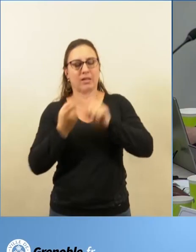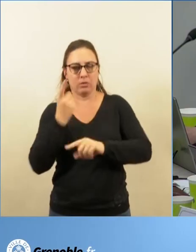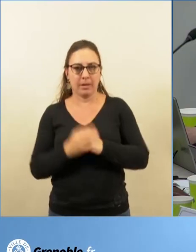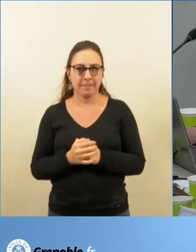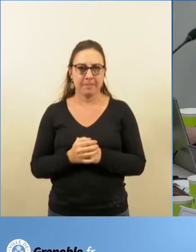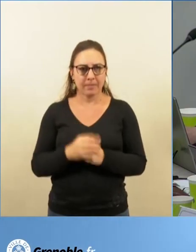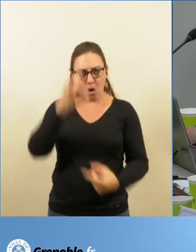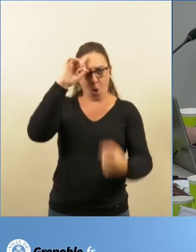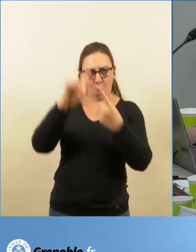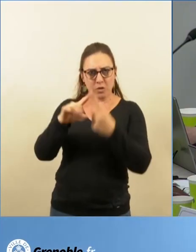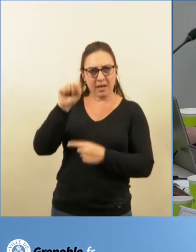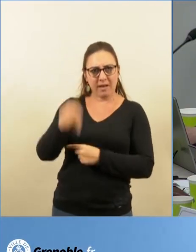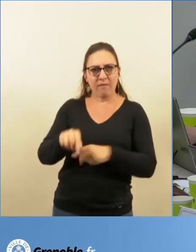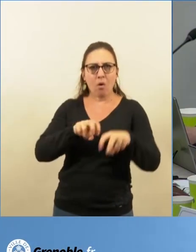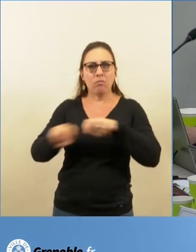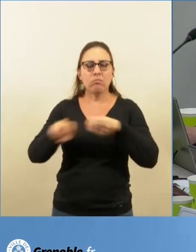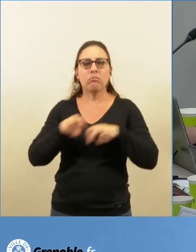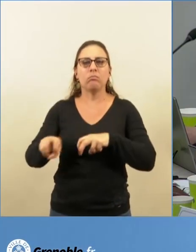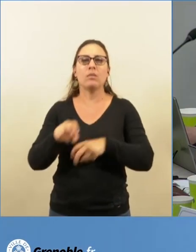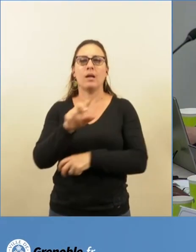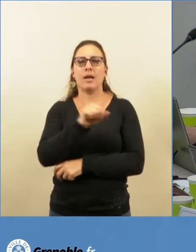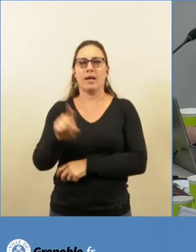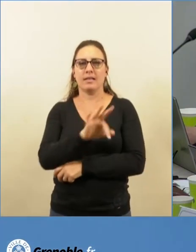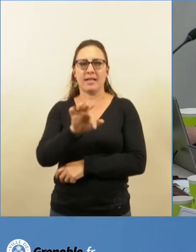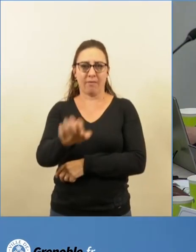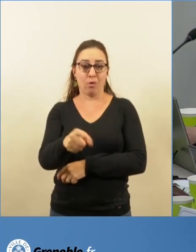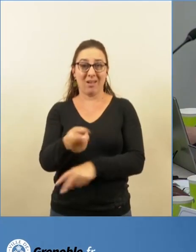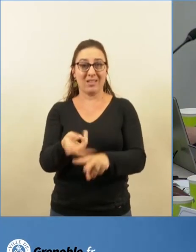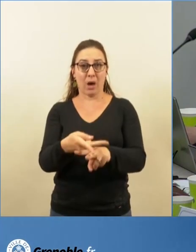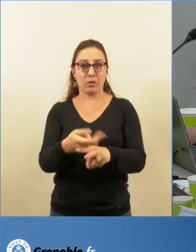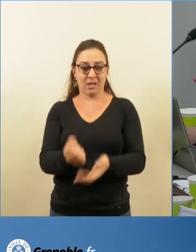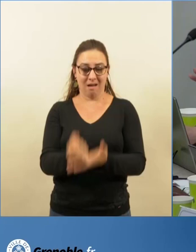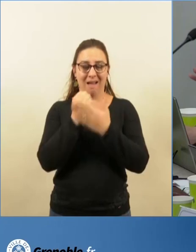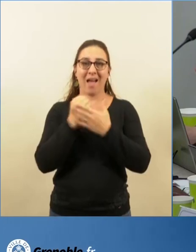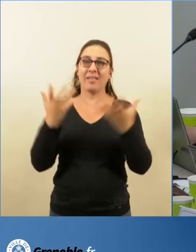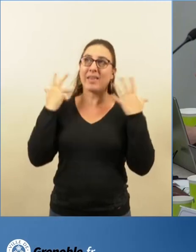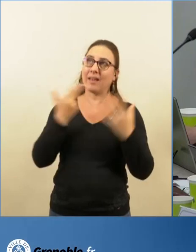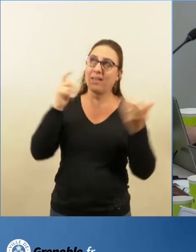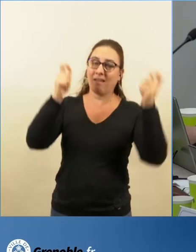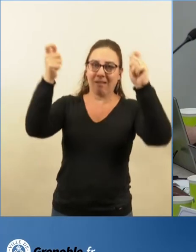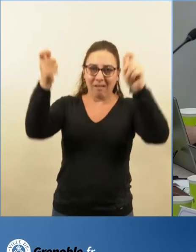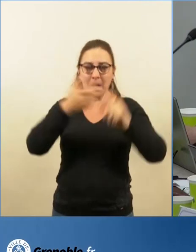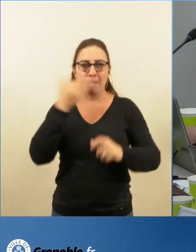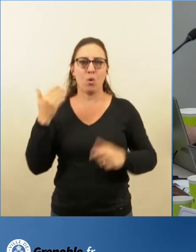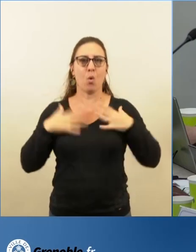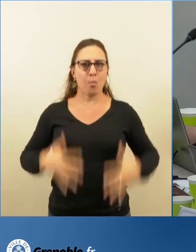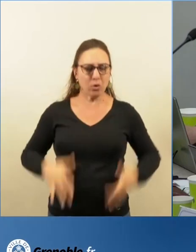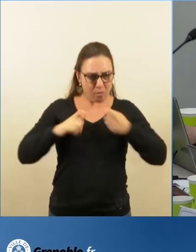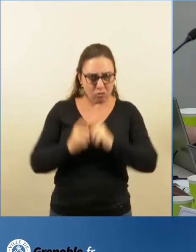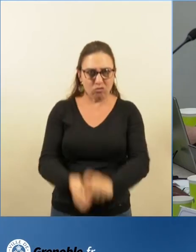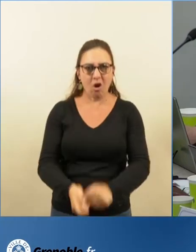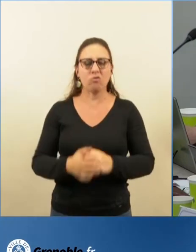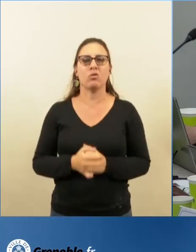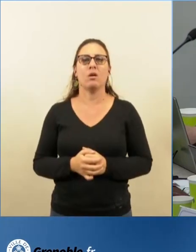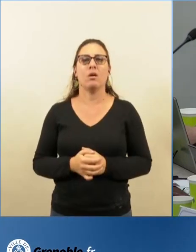et la ZF mobilité est un outil parmi d'autres pour améliorer la qualité de l'air modifier les comportements diminuer